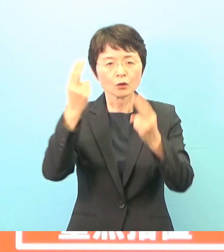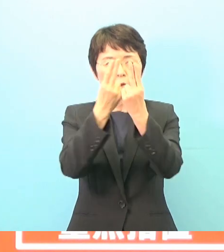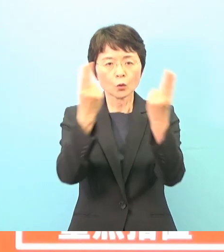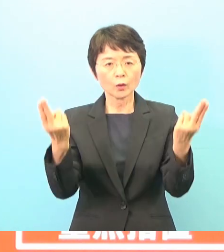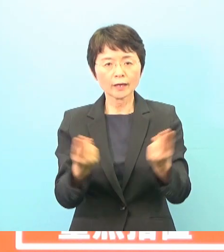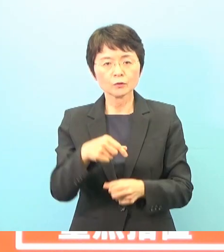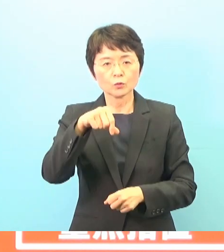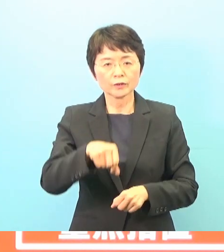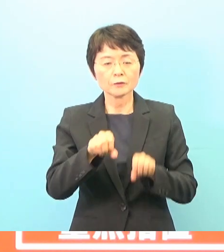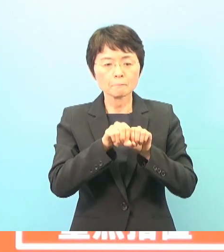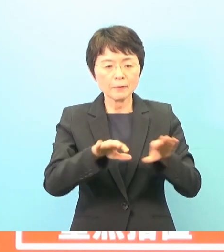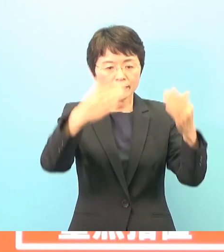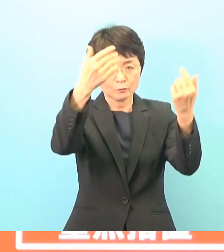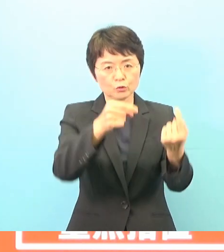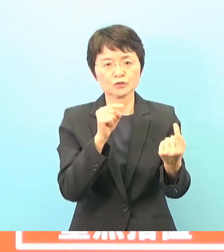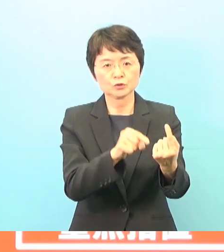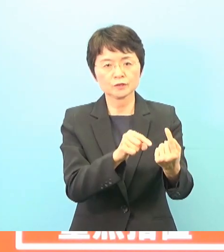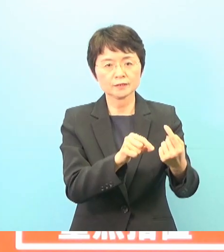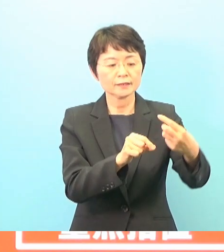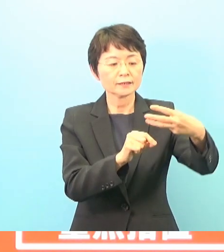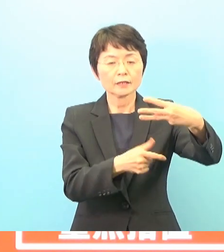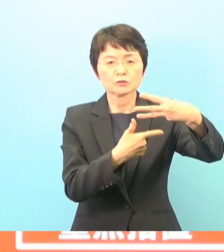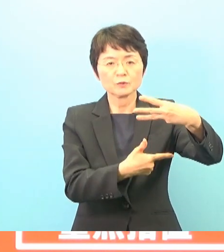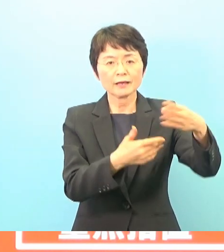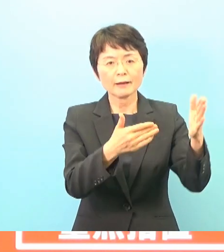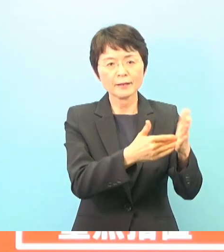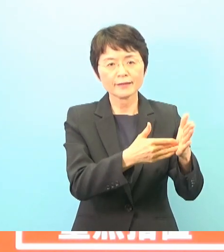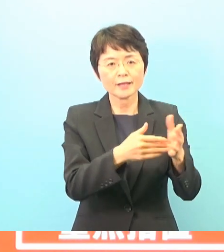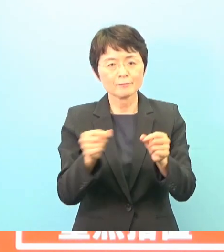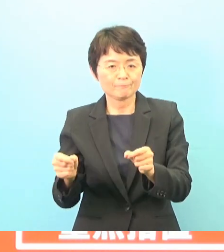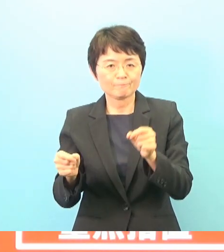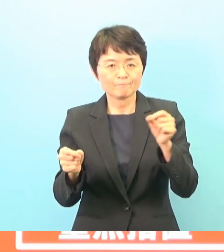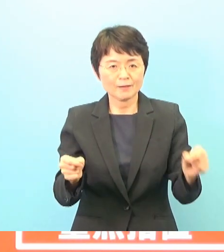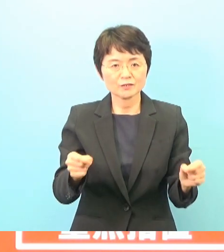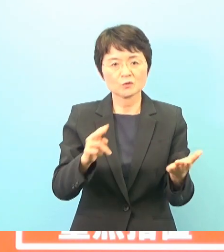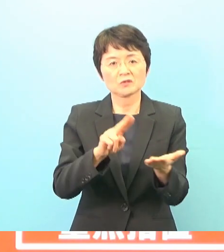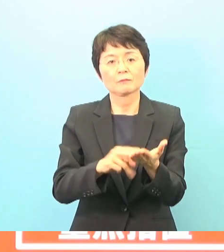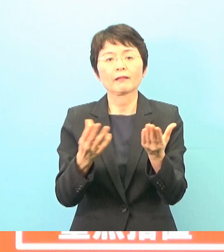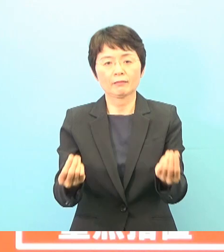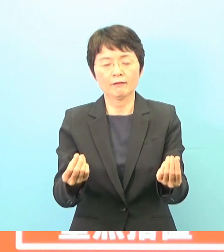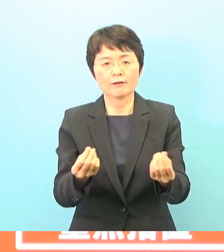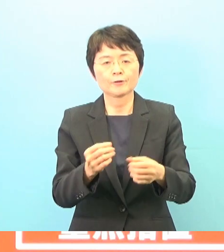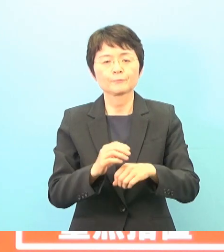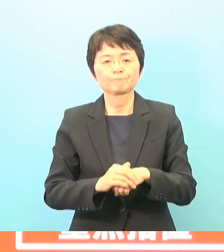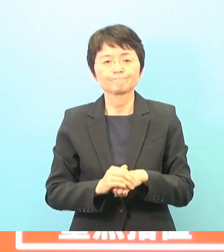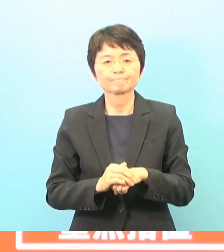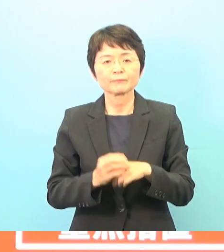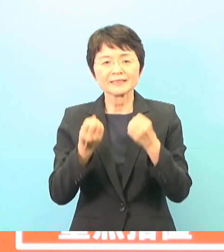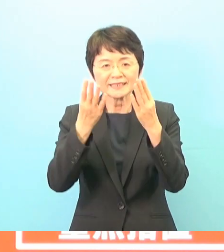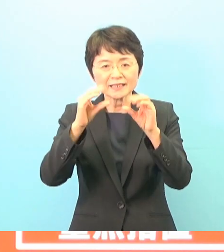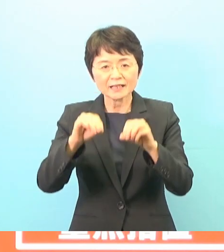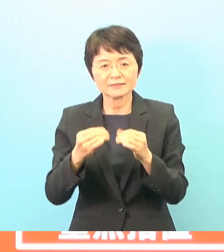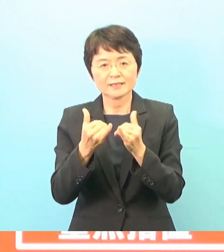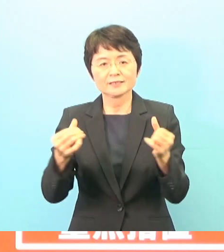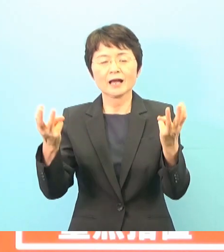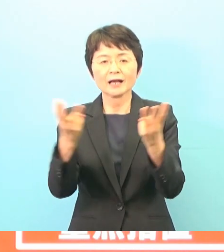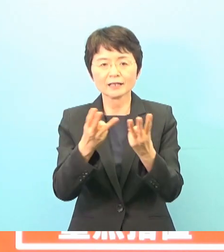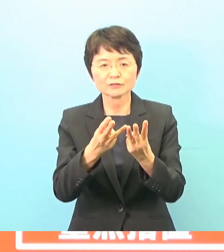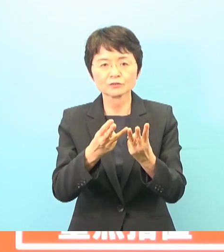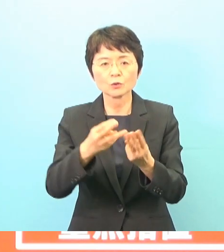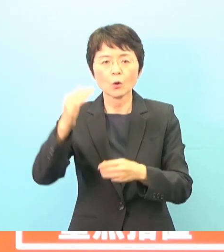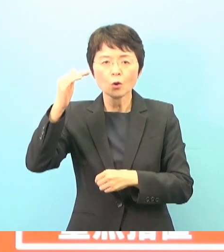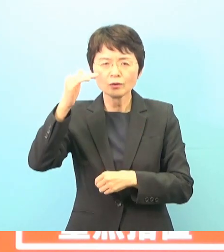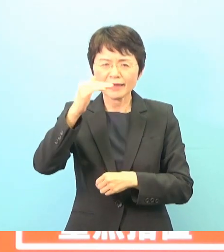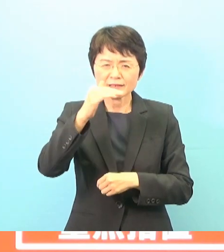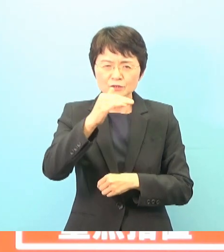海道におけるまん延防止等重点措置は3月6日まで延長されました。新規感染者数を着実